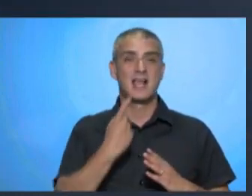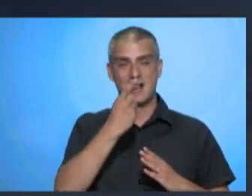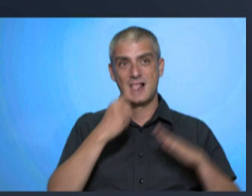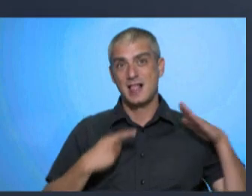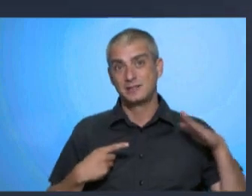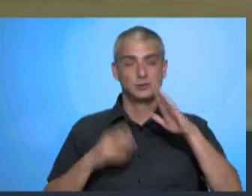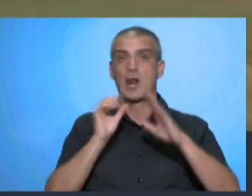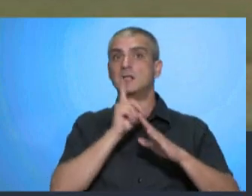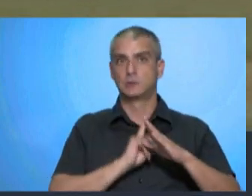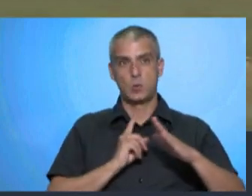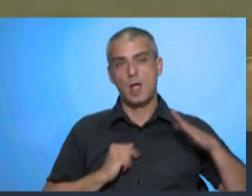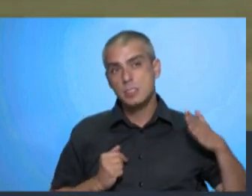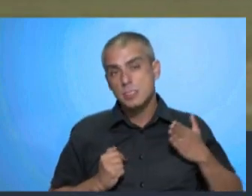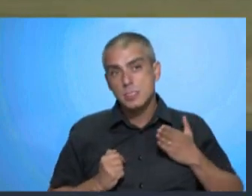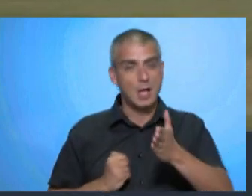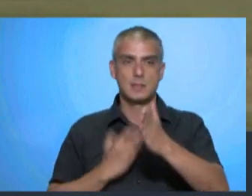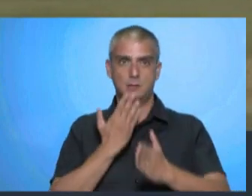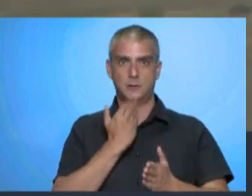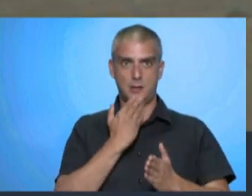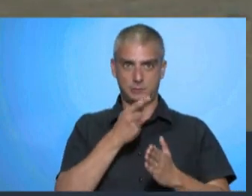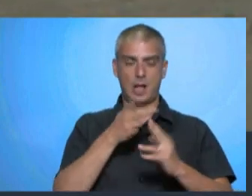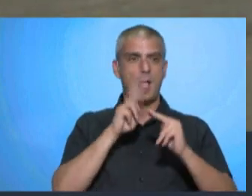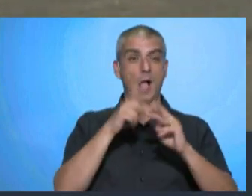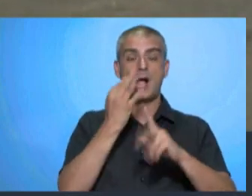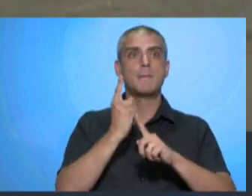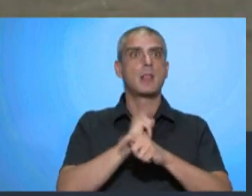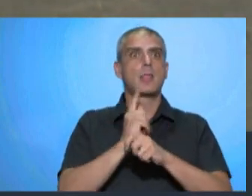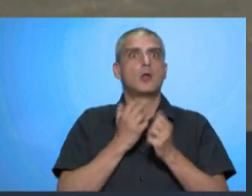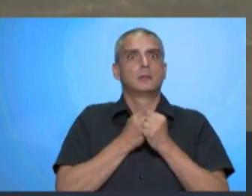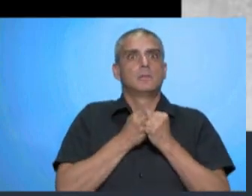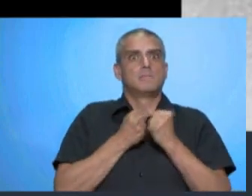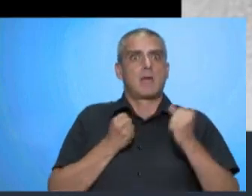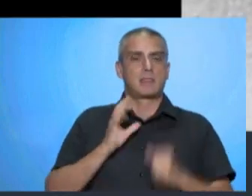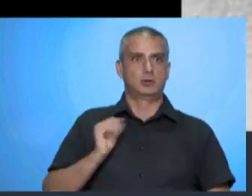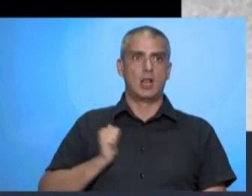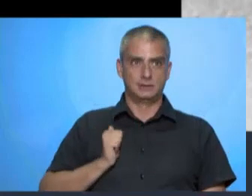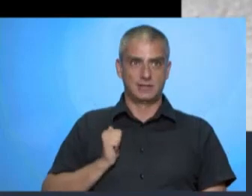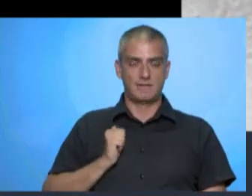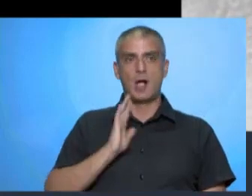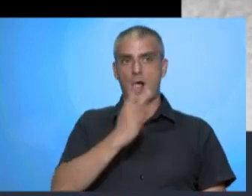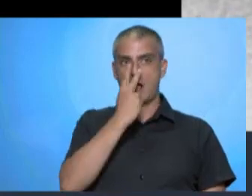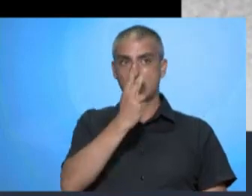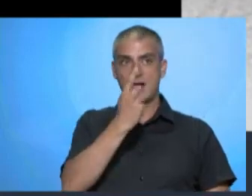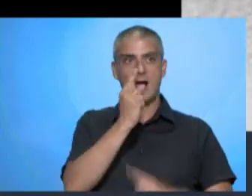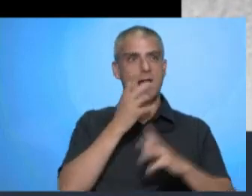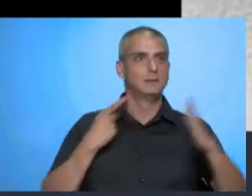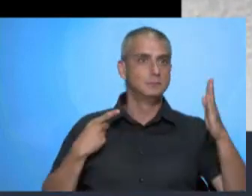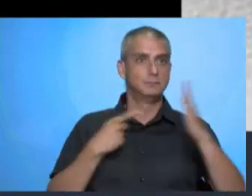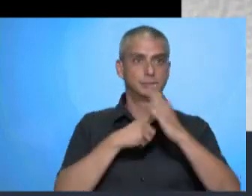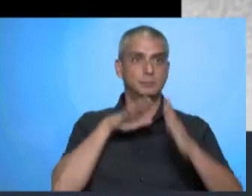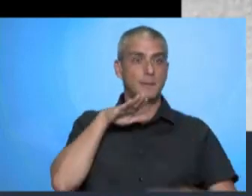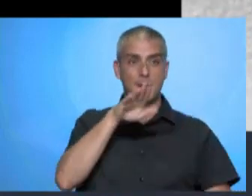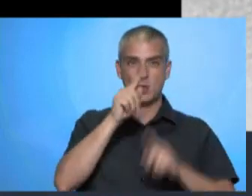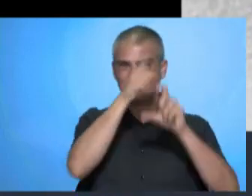הטייס הסורי שחדר לשטח ישראל לאחר דקות מתוחות בצמרת צהל. וכך נראה רגע העירות. המלאט